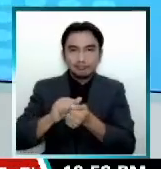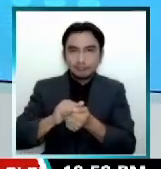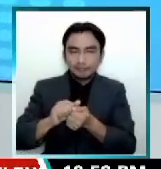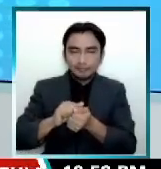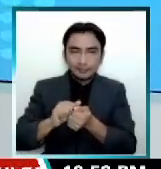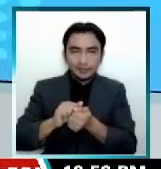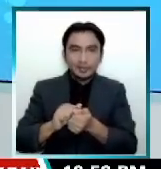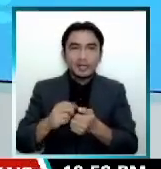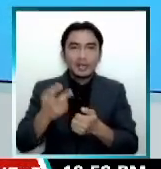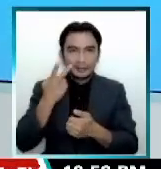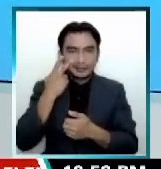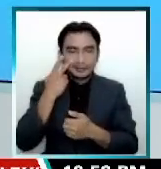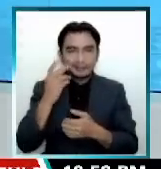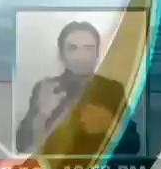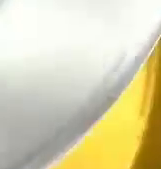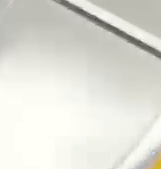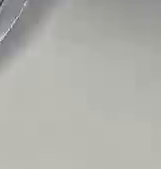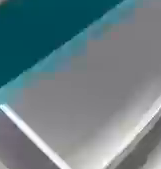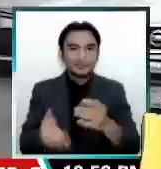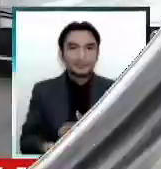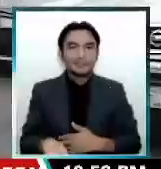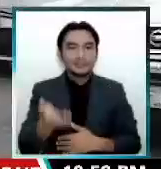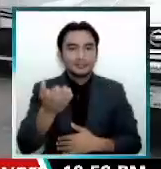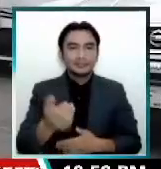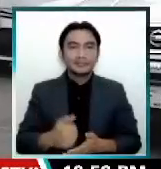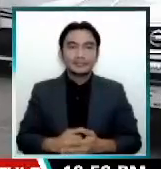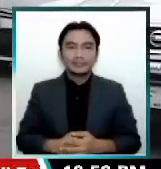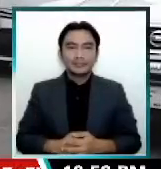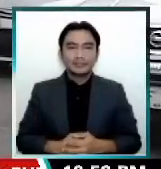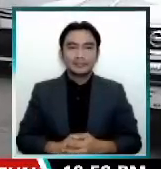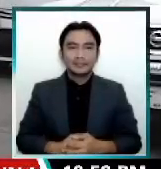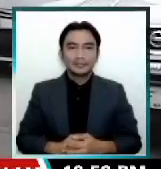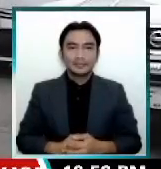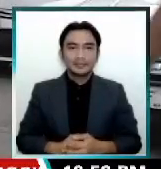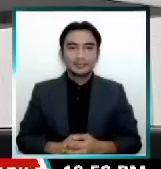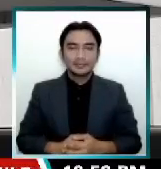mga balita sa report ni Jamie Santos.